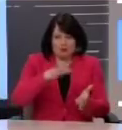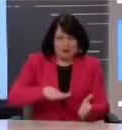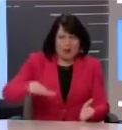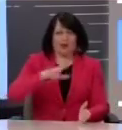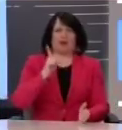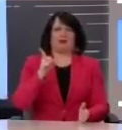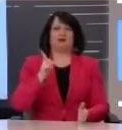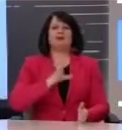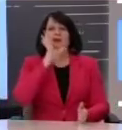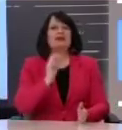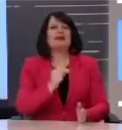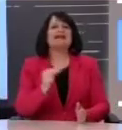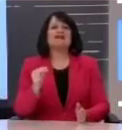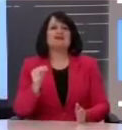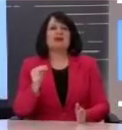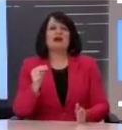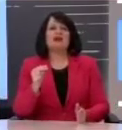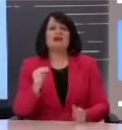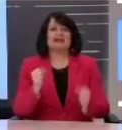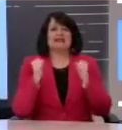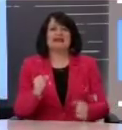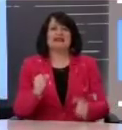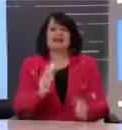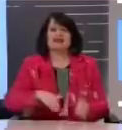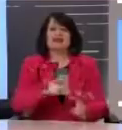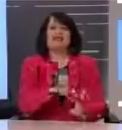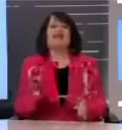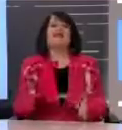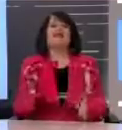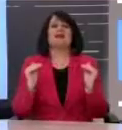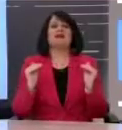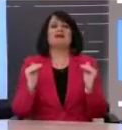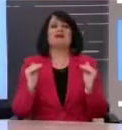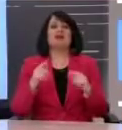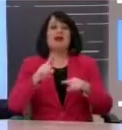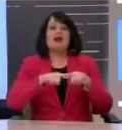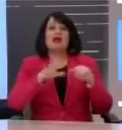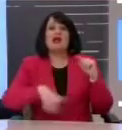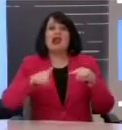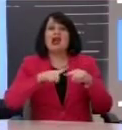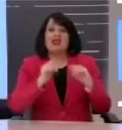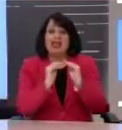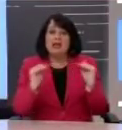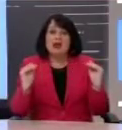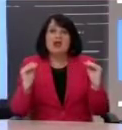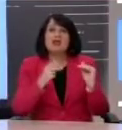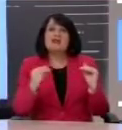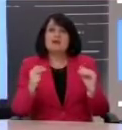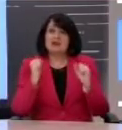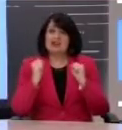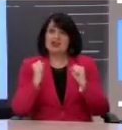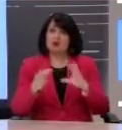που στην ουσία σημαίνει τη διατήρηση της σταθερότητας και της ειρήνης, γιατί η Ελλάδα είναι μια δύναμη ειρήνης και σταθερότητας